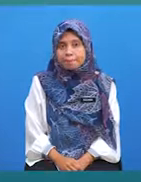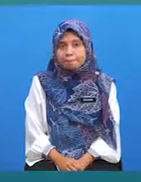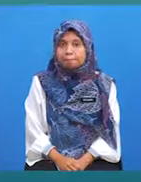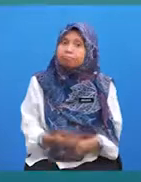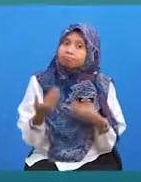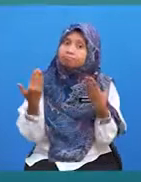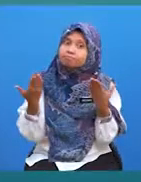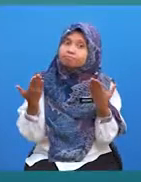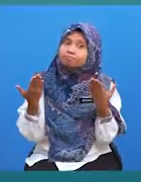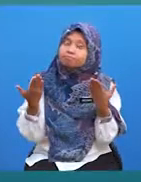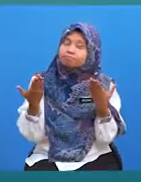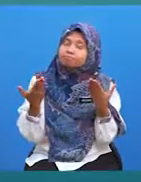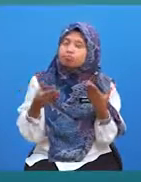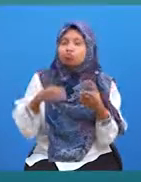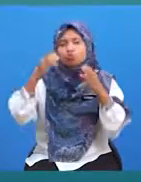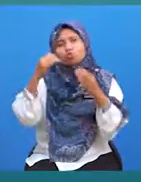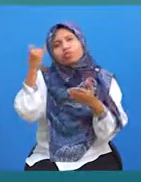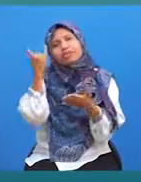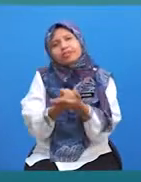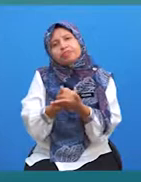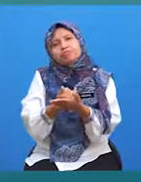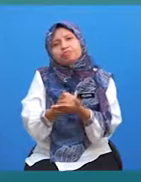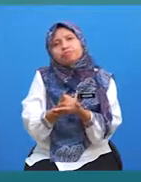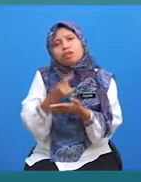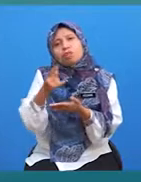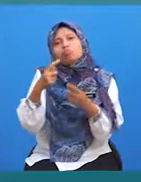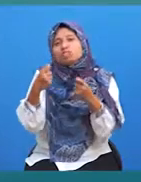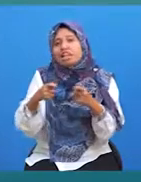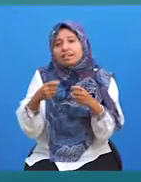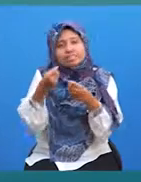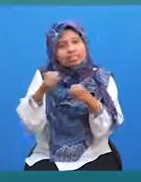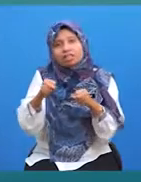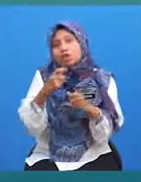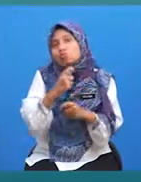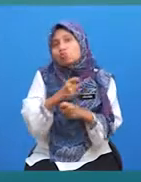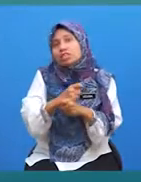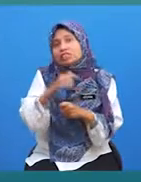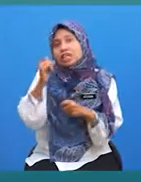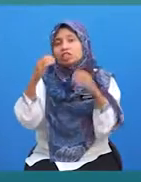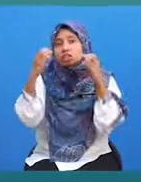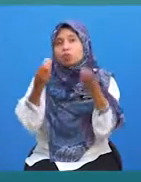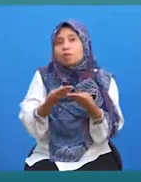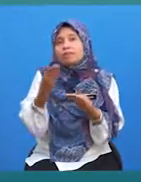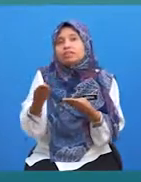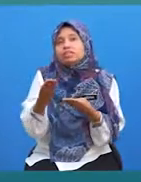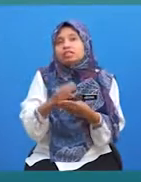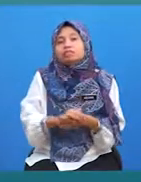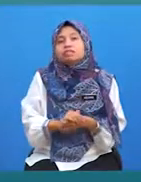Bagaimana? Cikgu yakin kamu telah pun menyiapkan tugasan yang cikgu beri tadi.